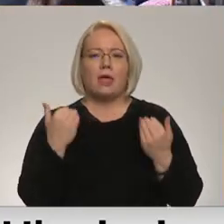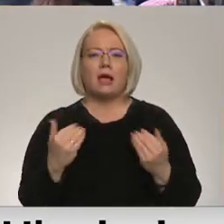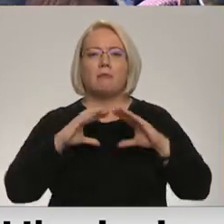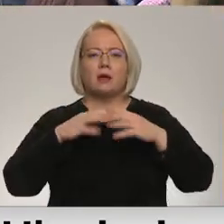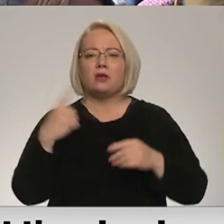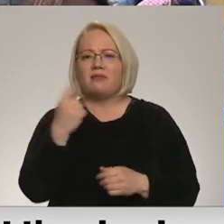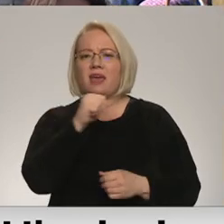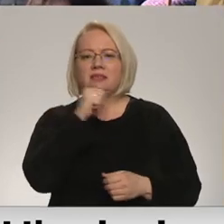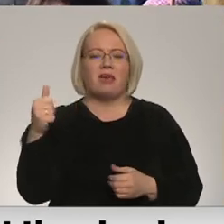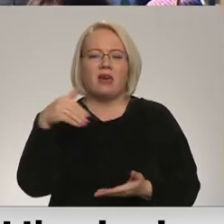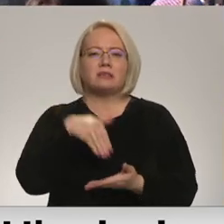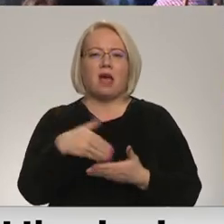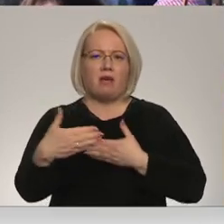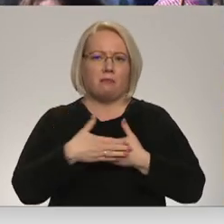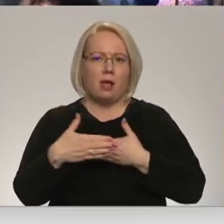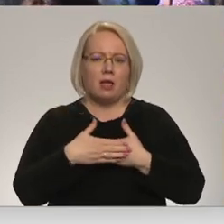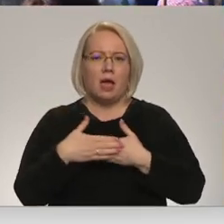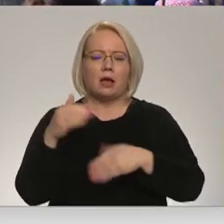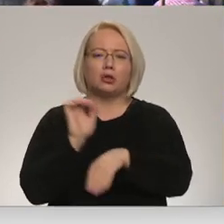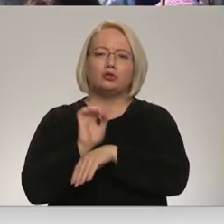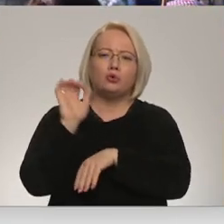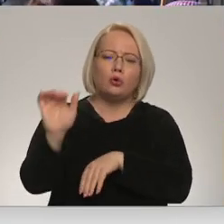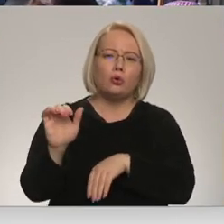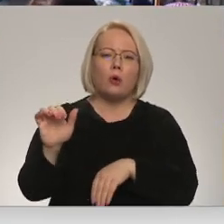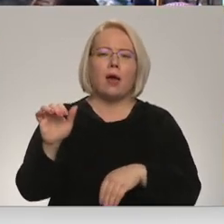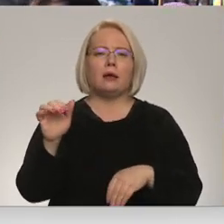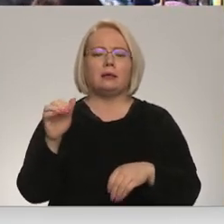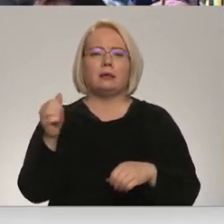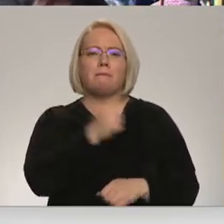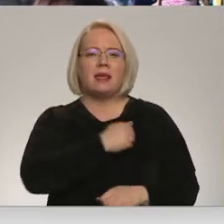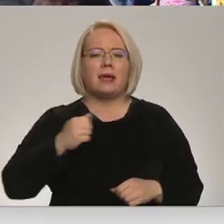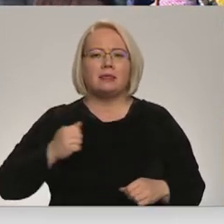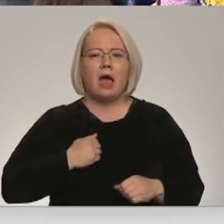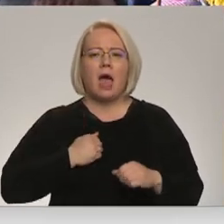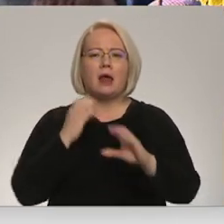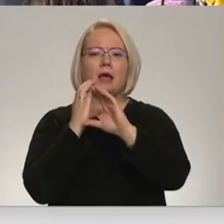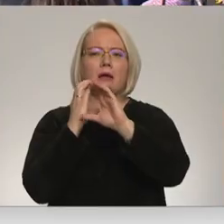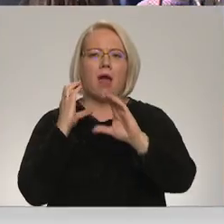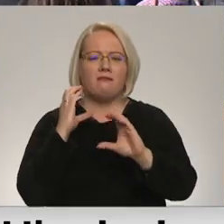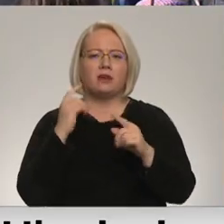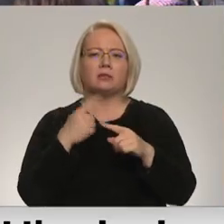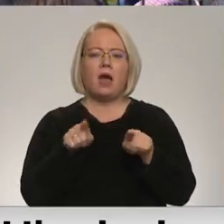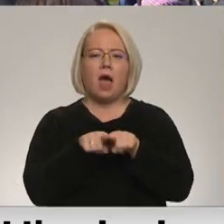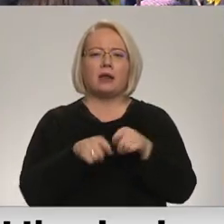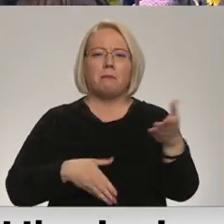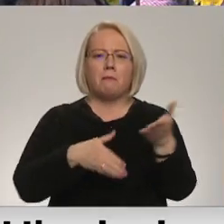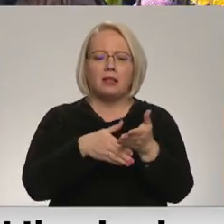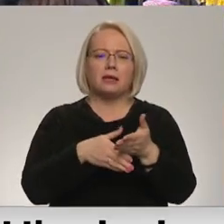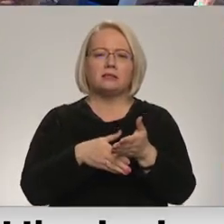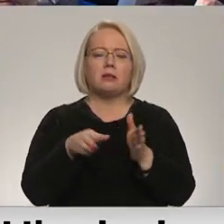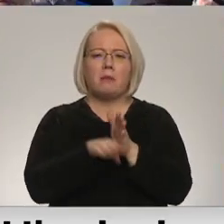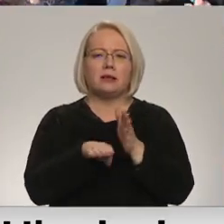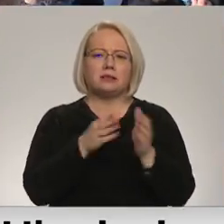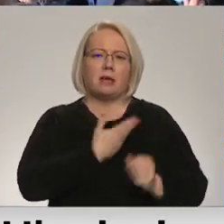Gan sūtot militāra raksturā kravas, gan arī palīdzot civilējiem iedzīvotājiem